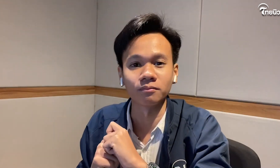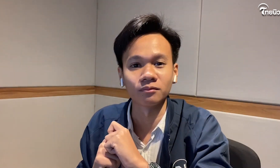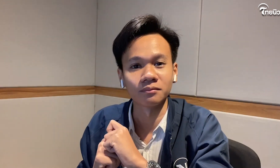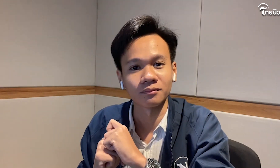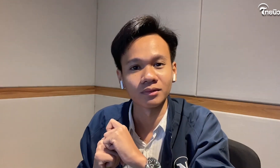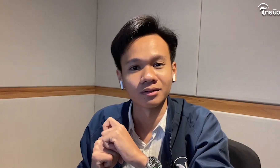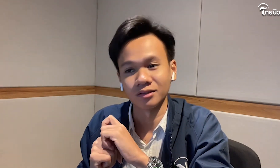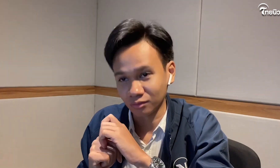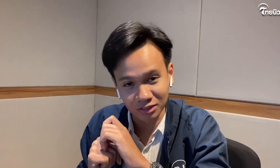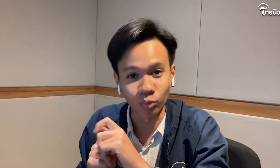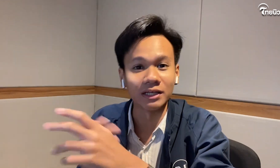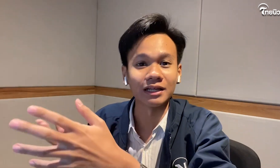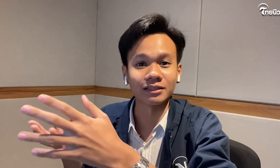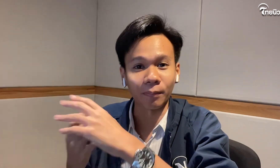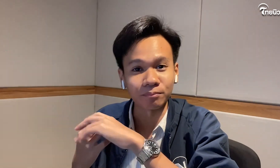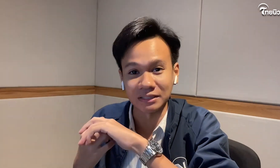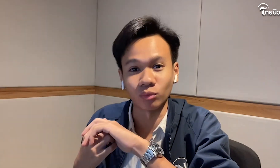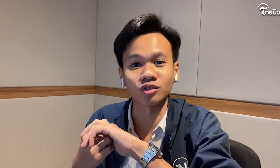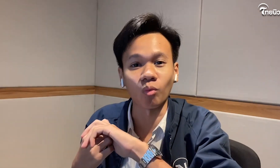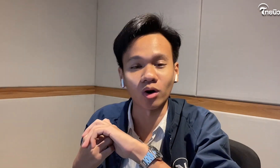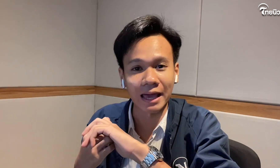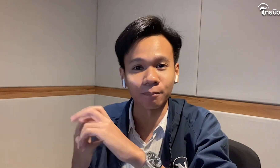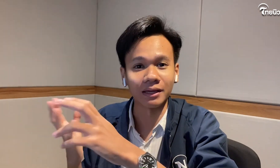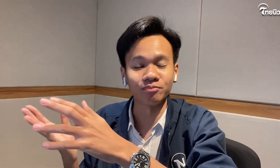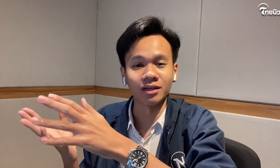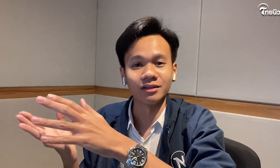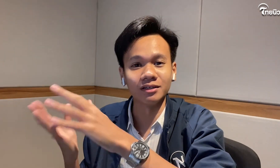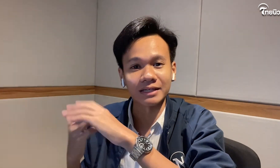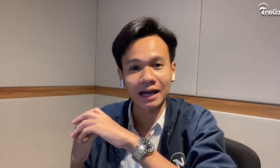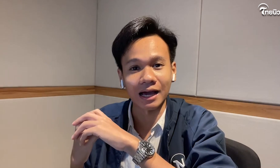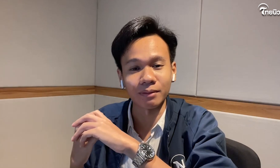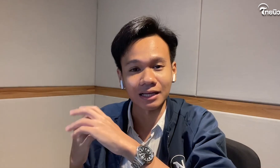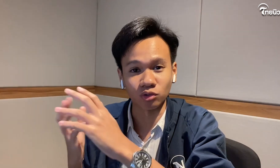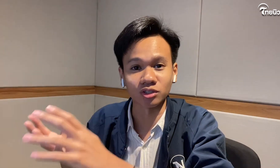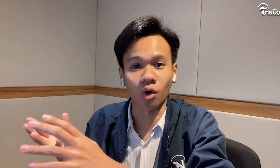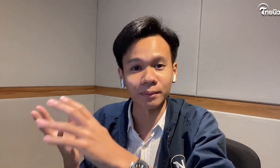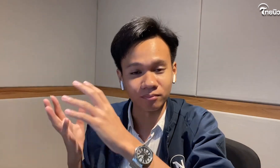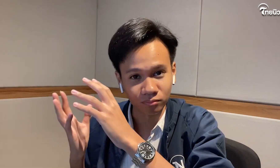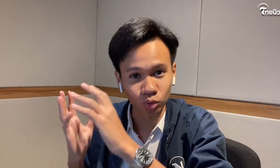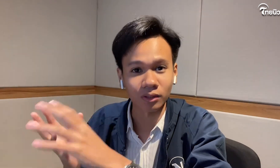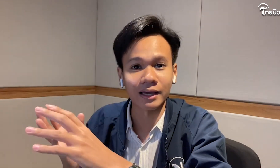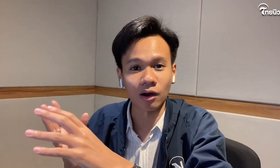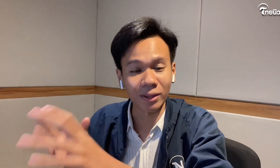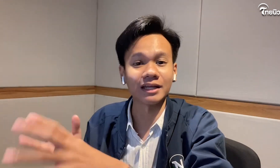ชนตัวนี้ก็เลยจะไปปิดสวิตช์สว.แทนไปยื่นแก้ไขมาตรา272